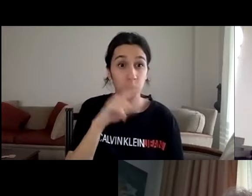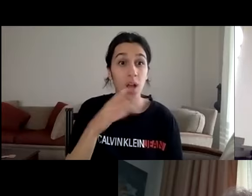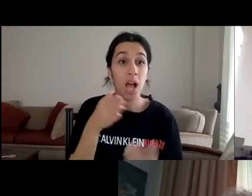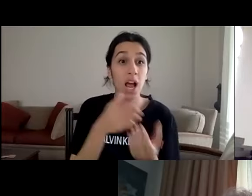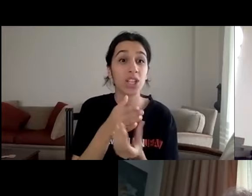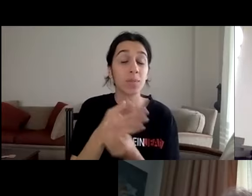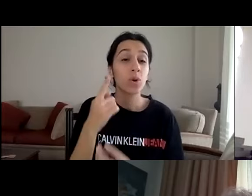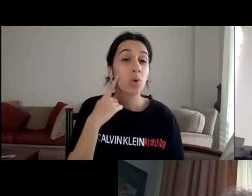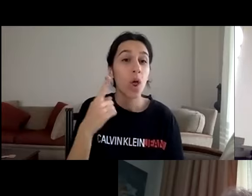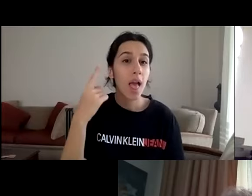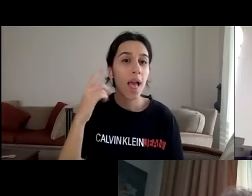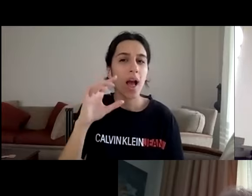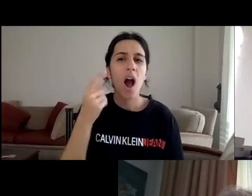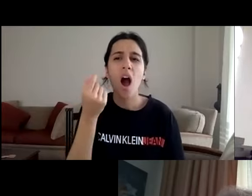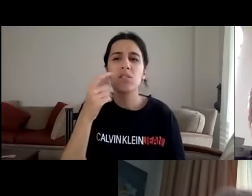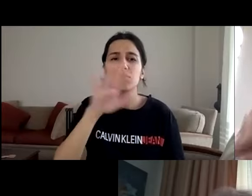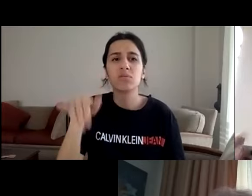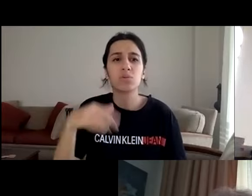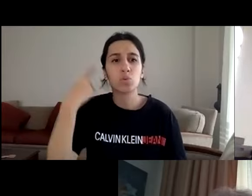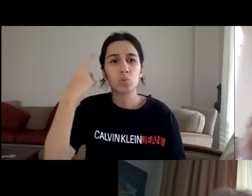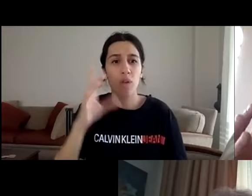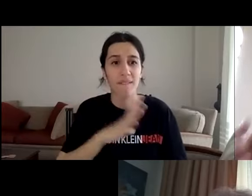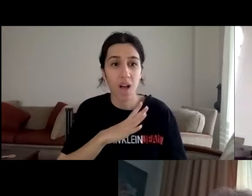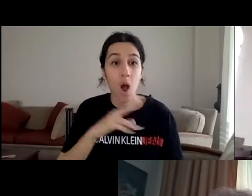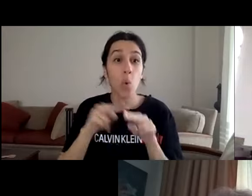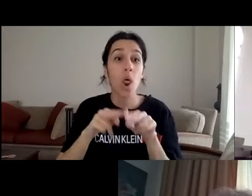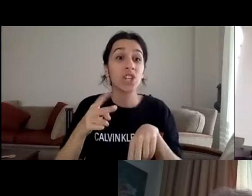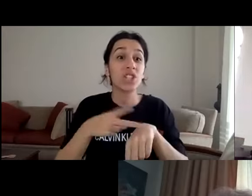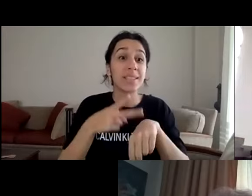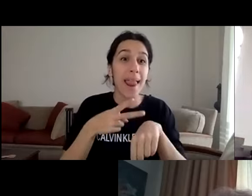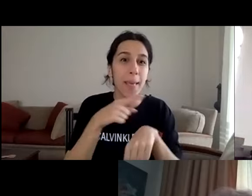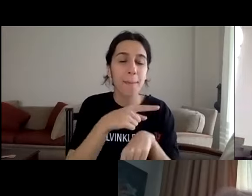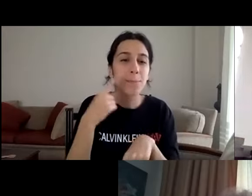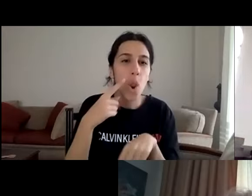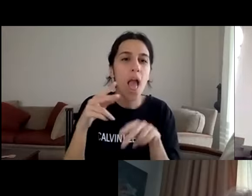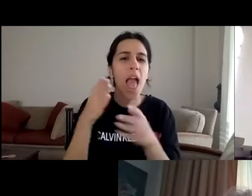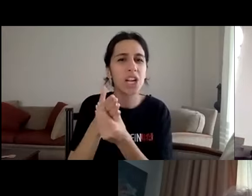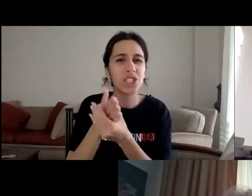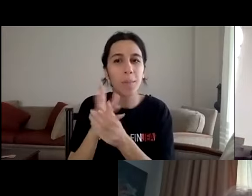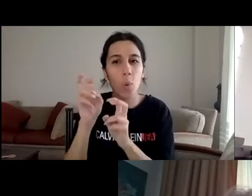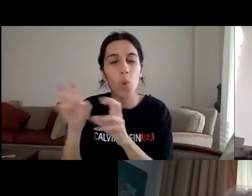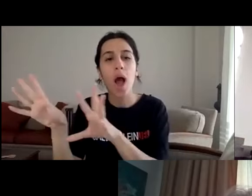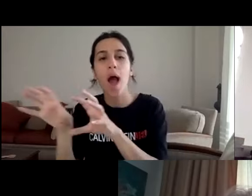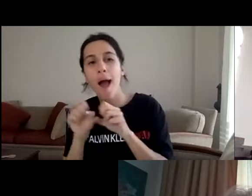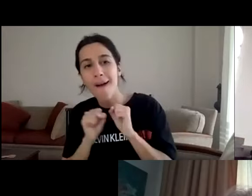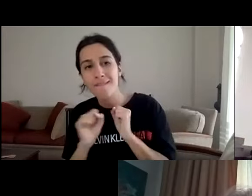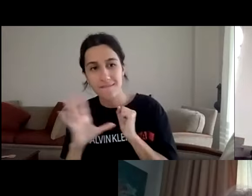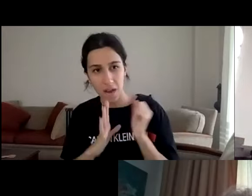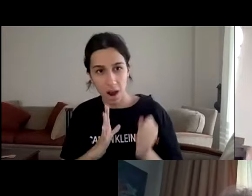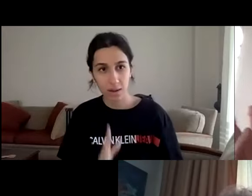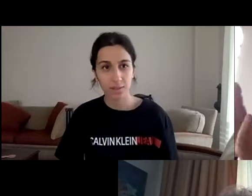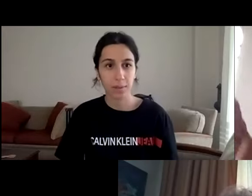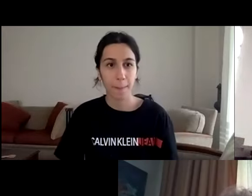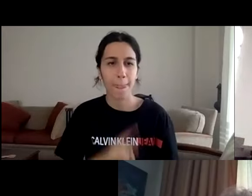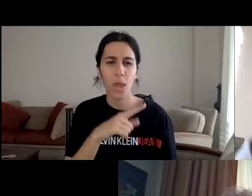düşünen kitle çok sınırlı. Kullanıcı deneyimi alanında çalışanlar bunu sahiplenmeye çok yakınlar. Orada çalışmalar yapıyoruz. Yoksa